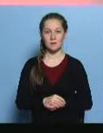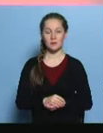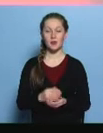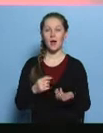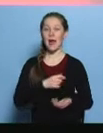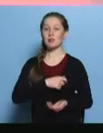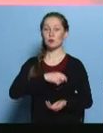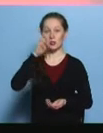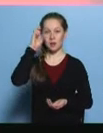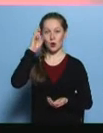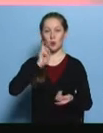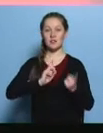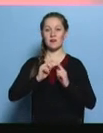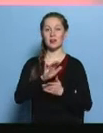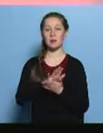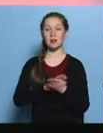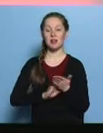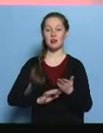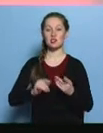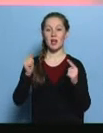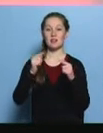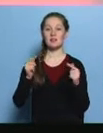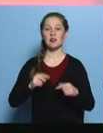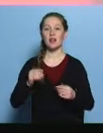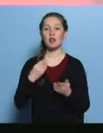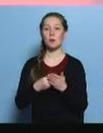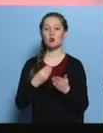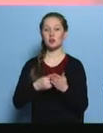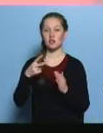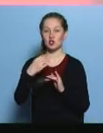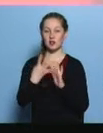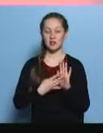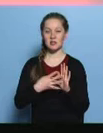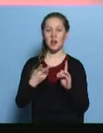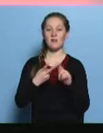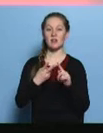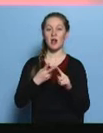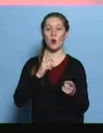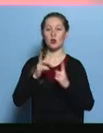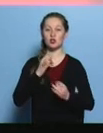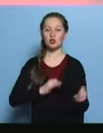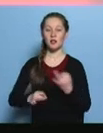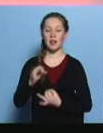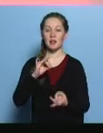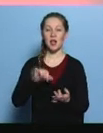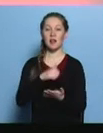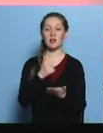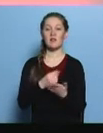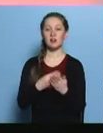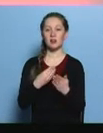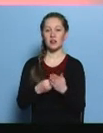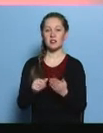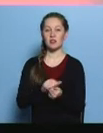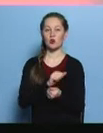депутаты Госсовета продолжают выверять бюджет 2019 года. Ко второму чтению главного финансового документа депутаты уже